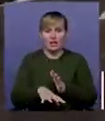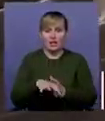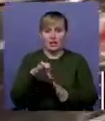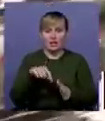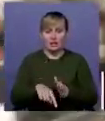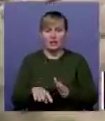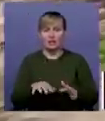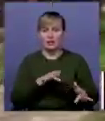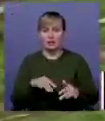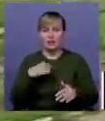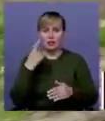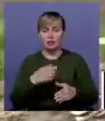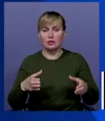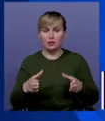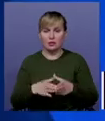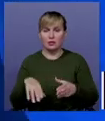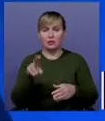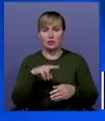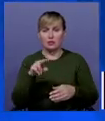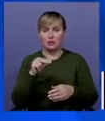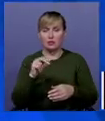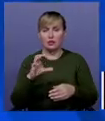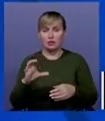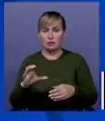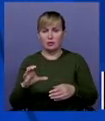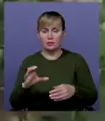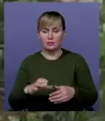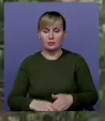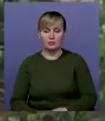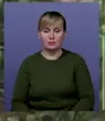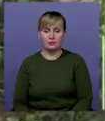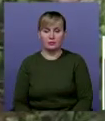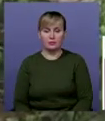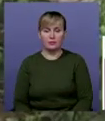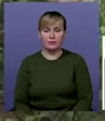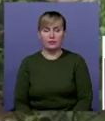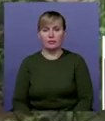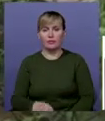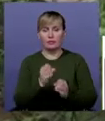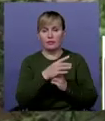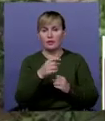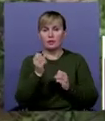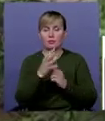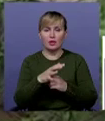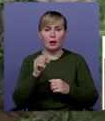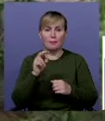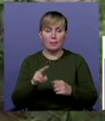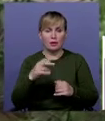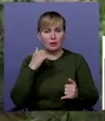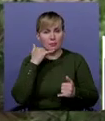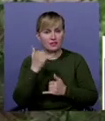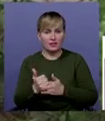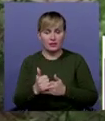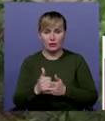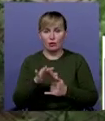техники. Задействован личный состав ДЧС. В ночь с 14 на 15 апреля на пульс 112 ДЧС